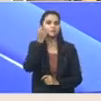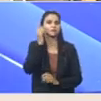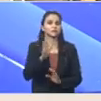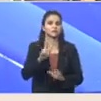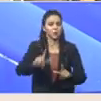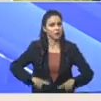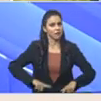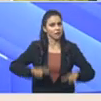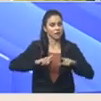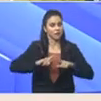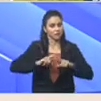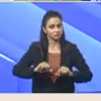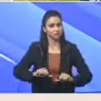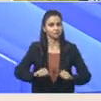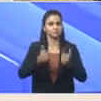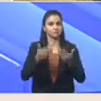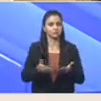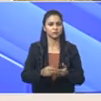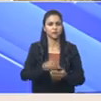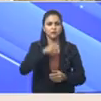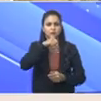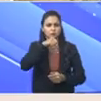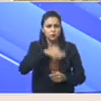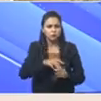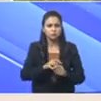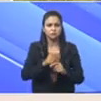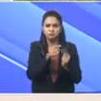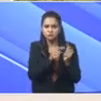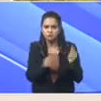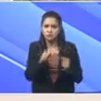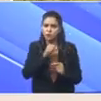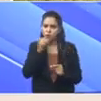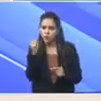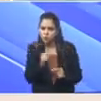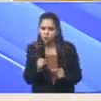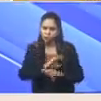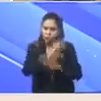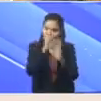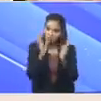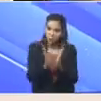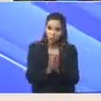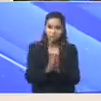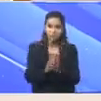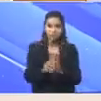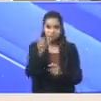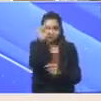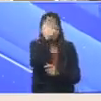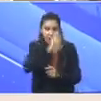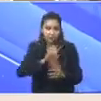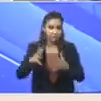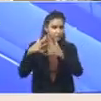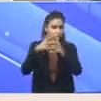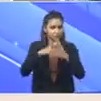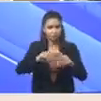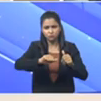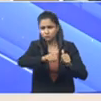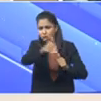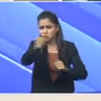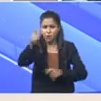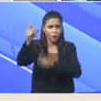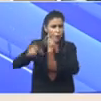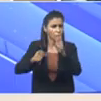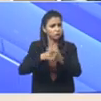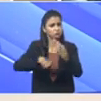जिया। नौजवानों से बुजुर्गों तक, भारतीयों से विदेशियों तक, हर किसी